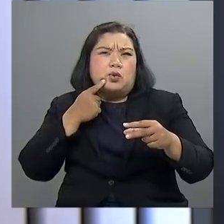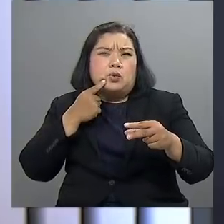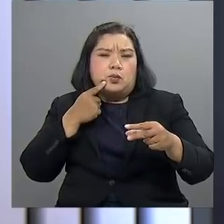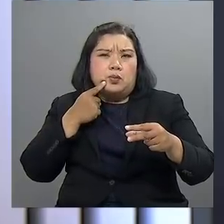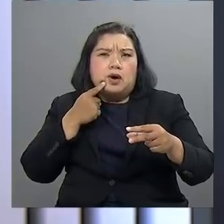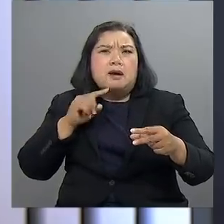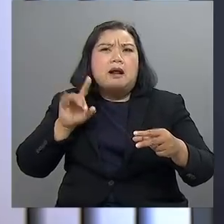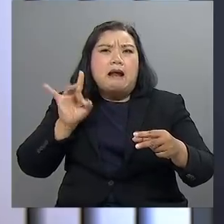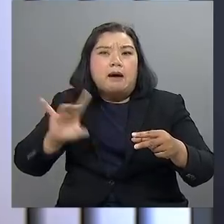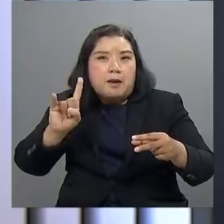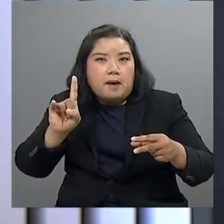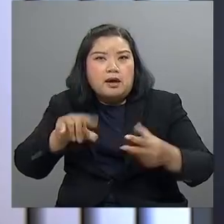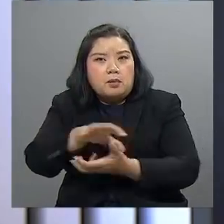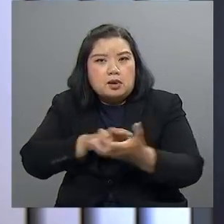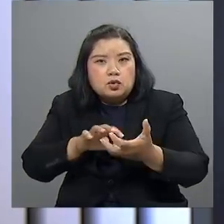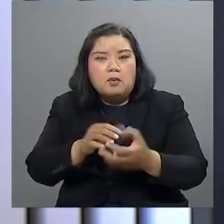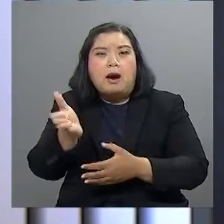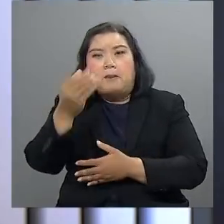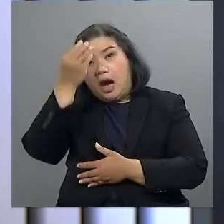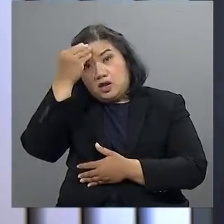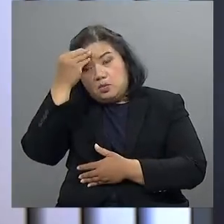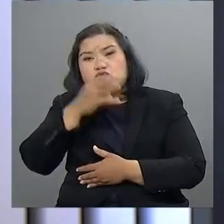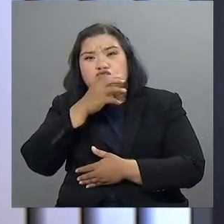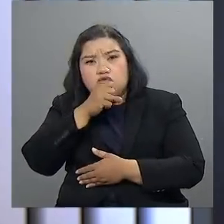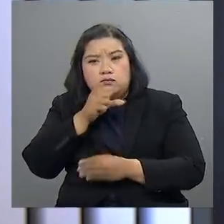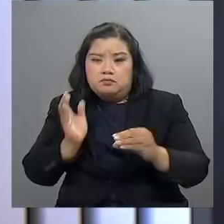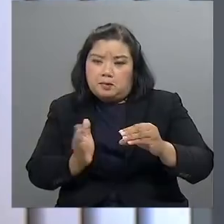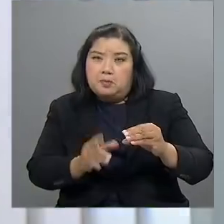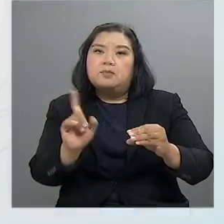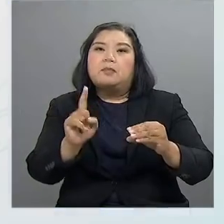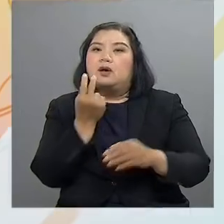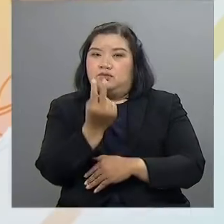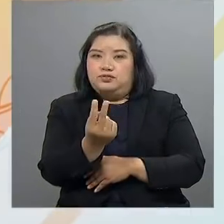มาอยู่กับพร่าแซลมอนแล้วจะกินได้หรือไม่ไปดูจากพี่แววเลยครับ